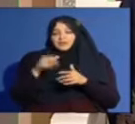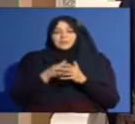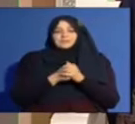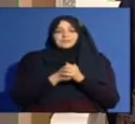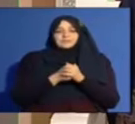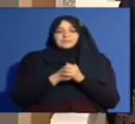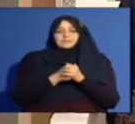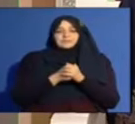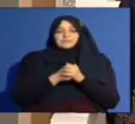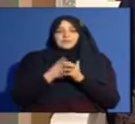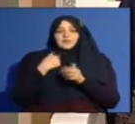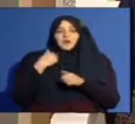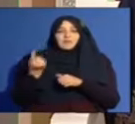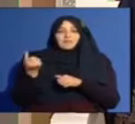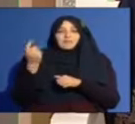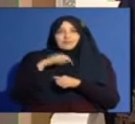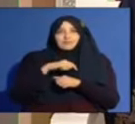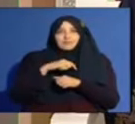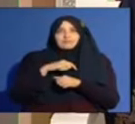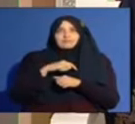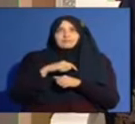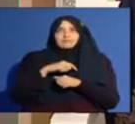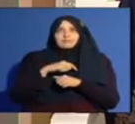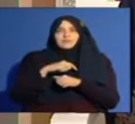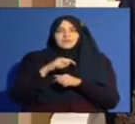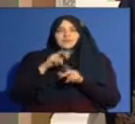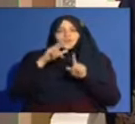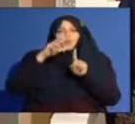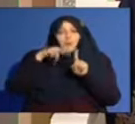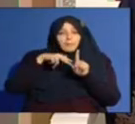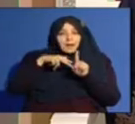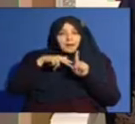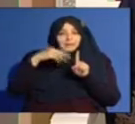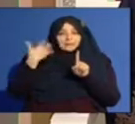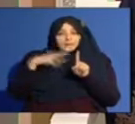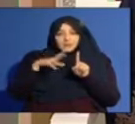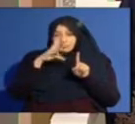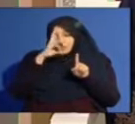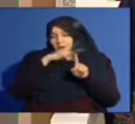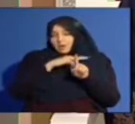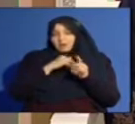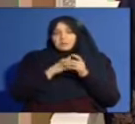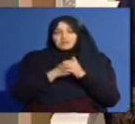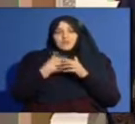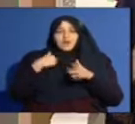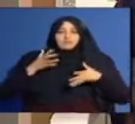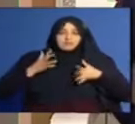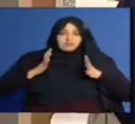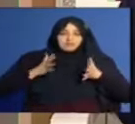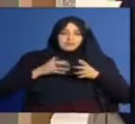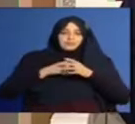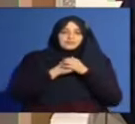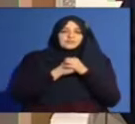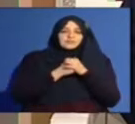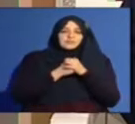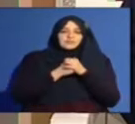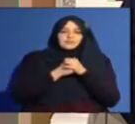دكتور، حضرت إلى وطني بعد 3 أشهر من الجنازة، ومكثت في الوطن